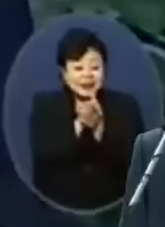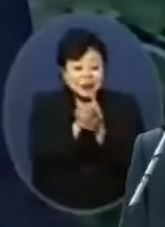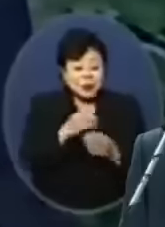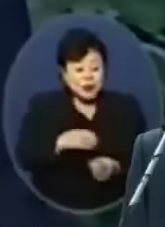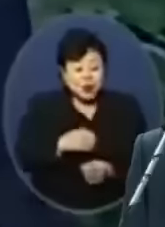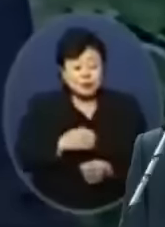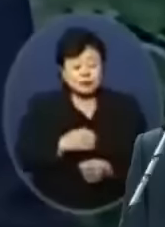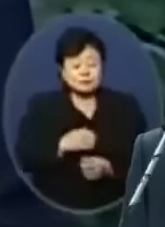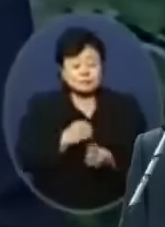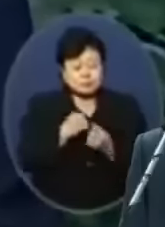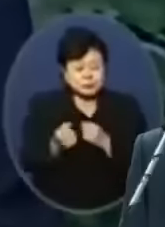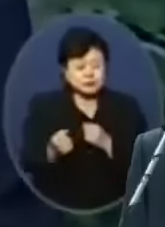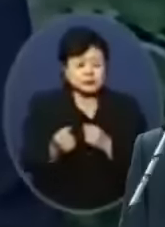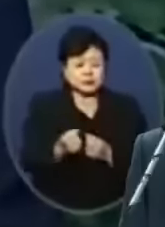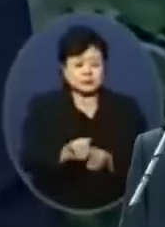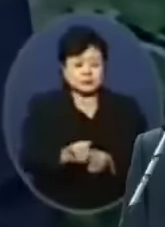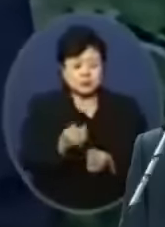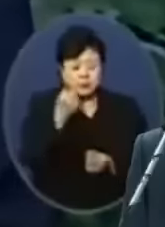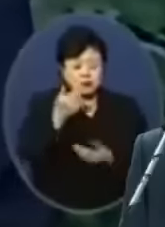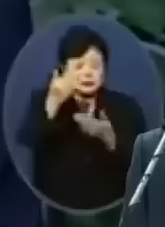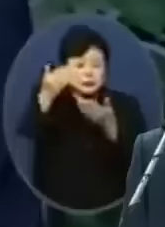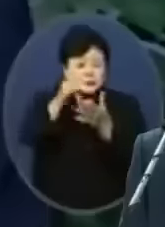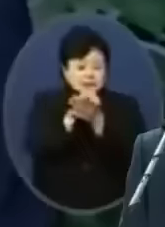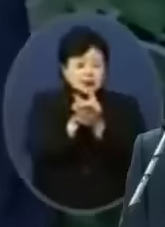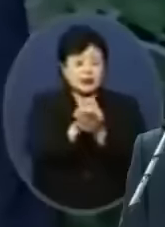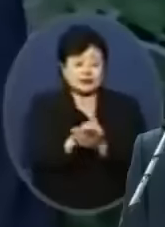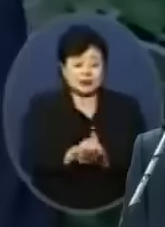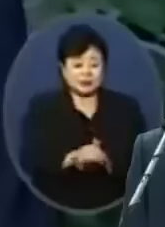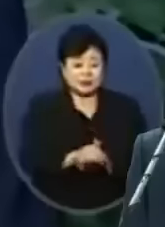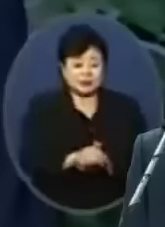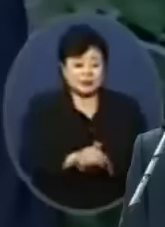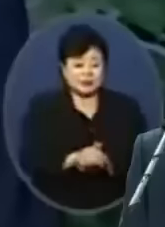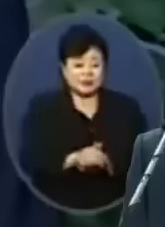위험을 무릅쓰고 목숨을 내어놓고 기도할 것 하고